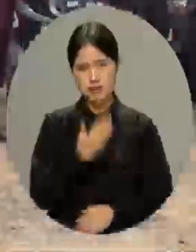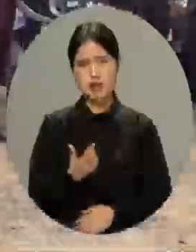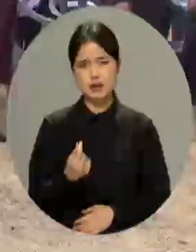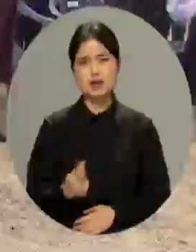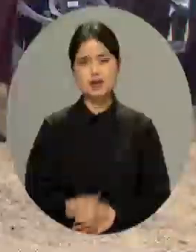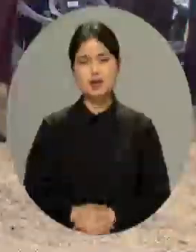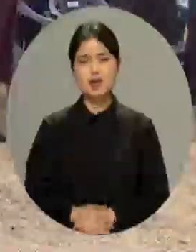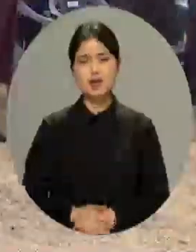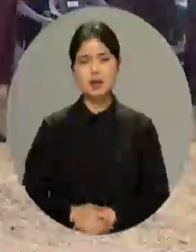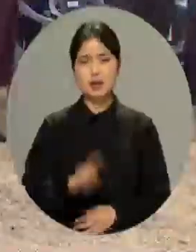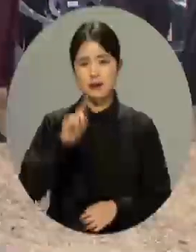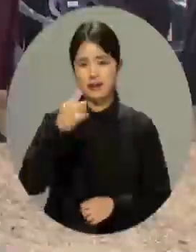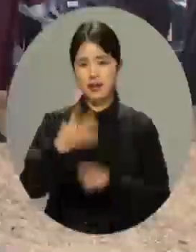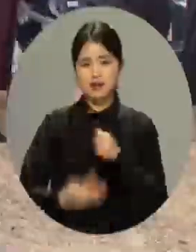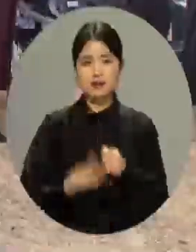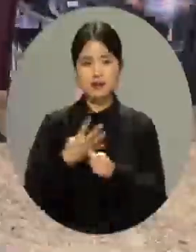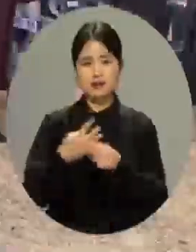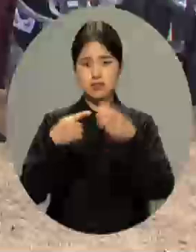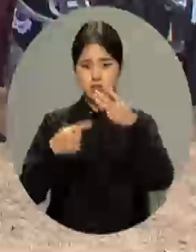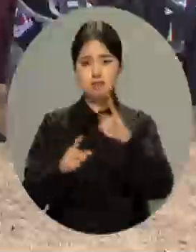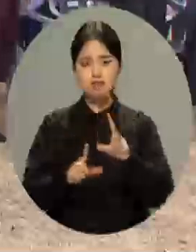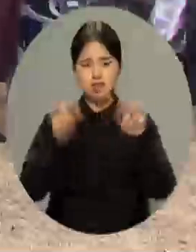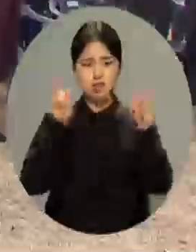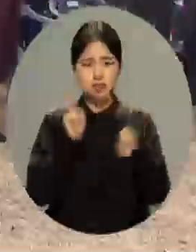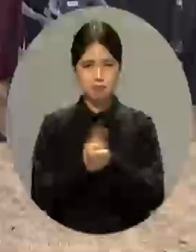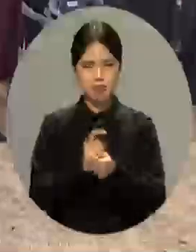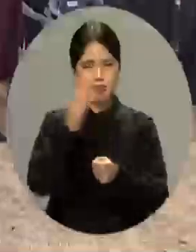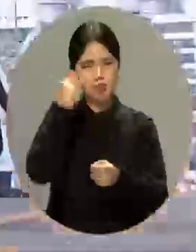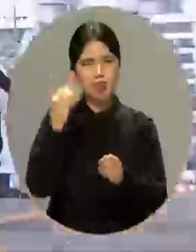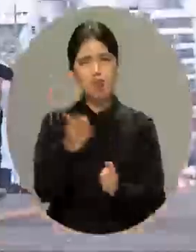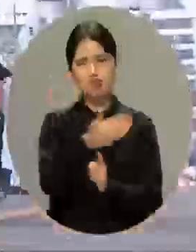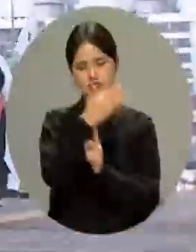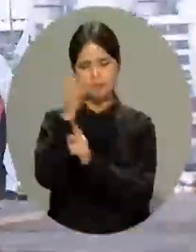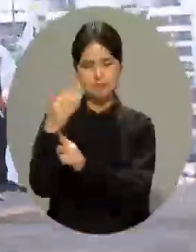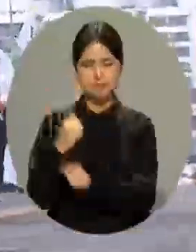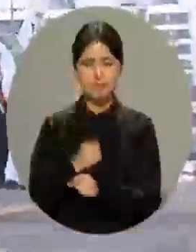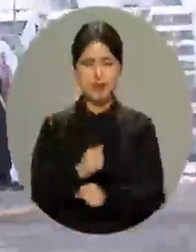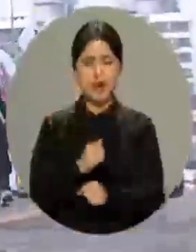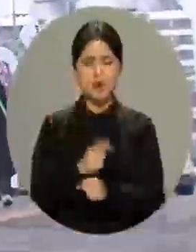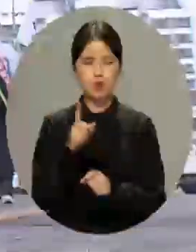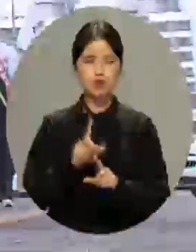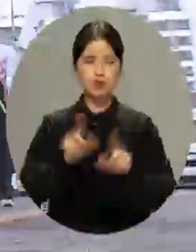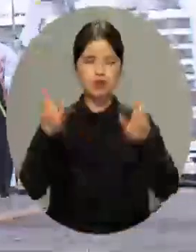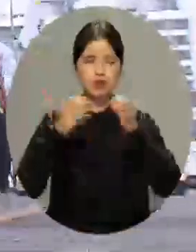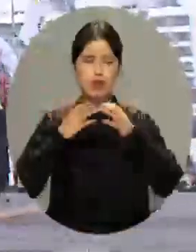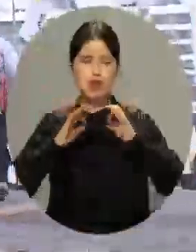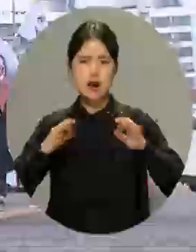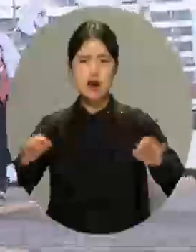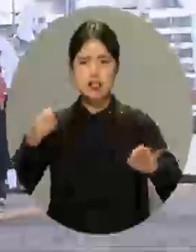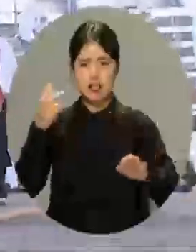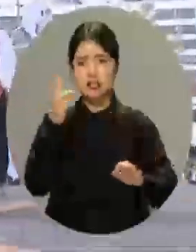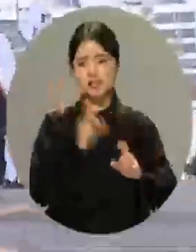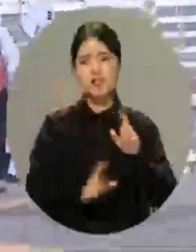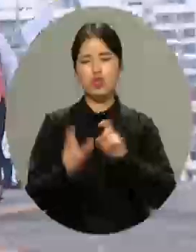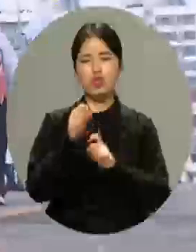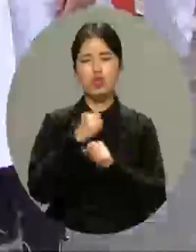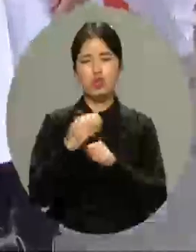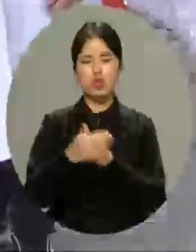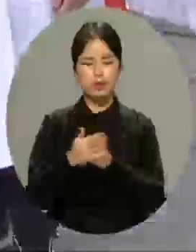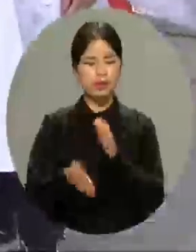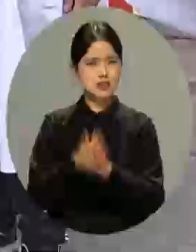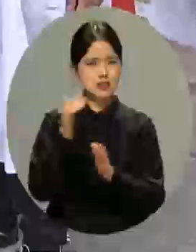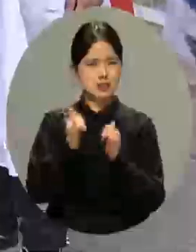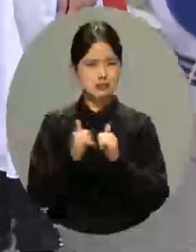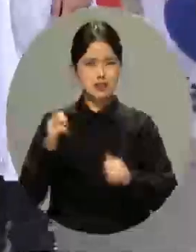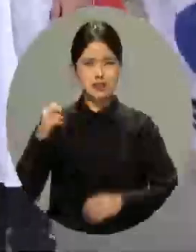제 104주년 삼일절을 맞아 태극기가 휘날리고 그날의 함성이 재현되면서 시민들은